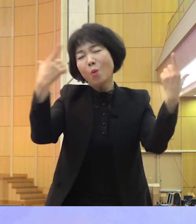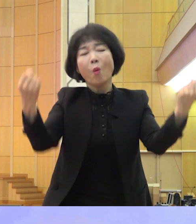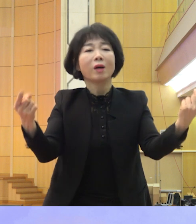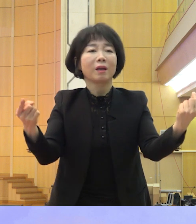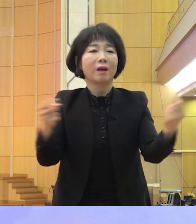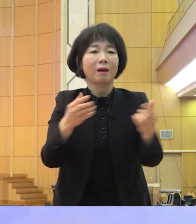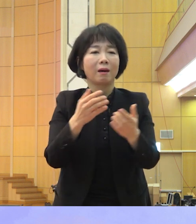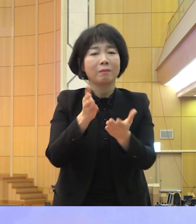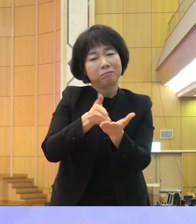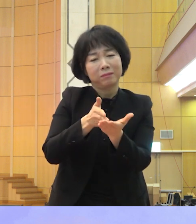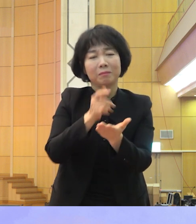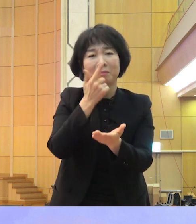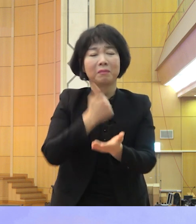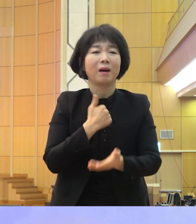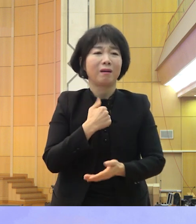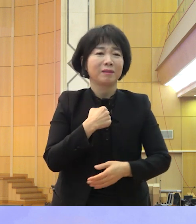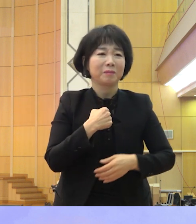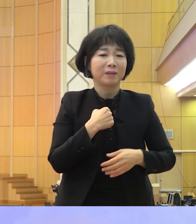적이 있습니다.